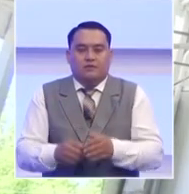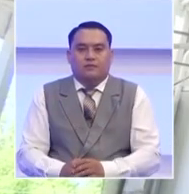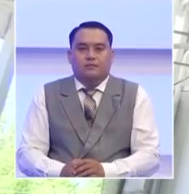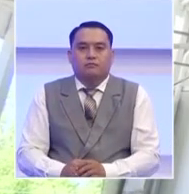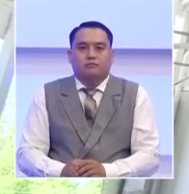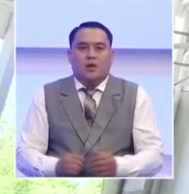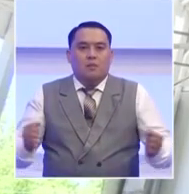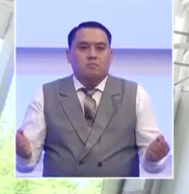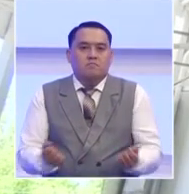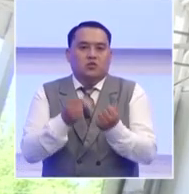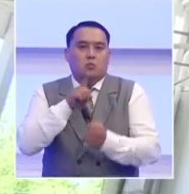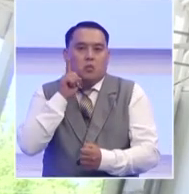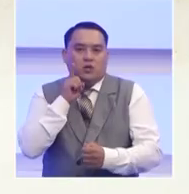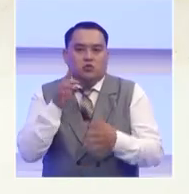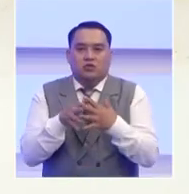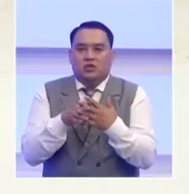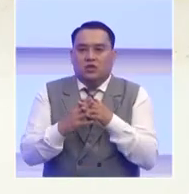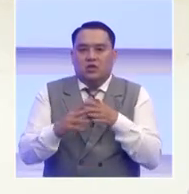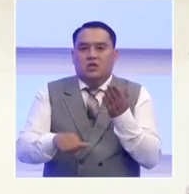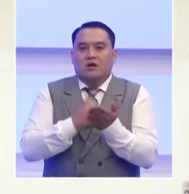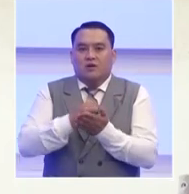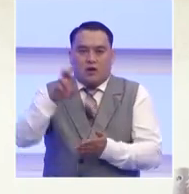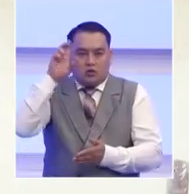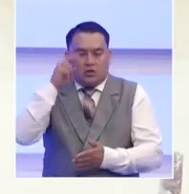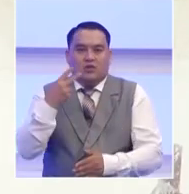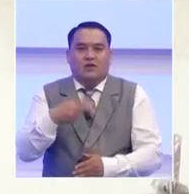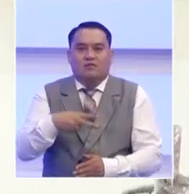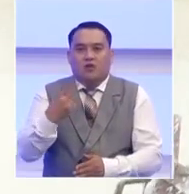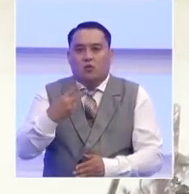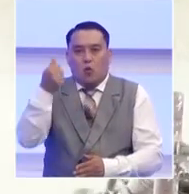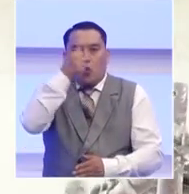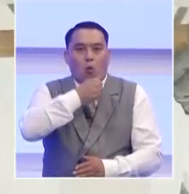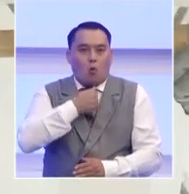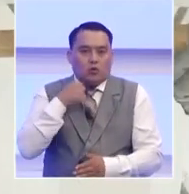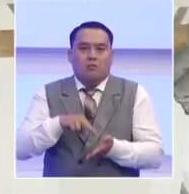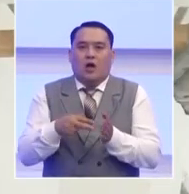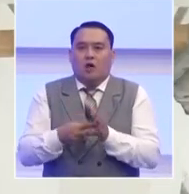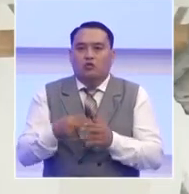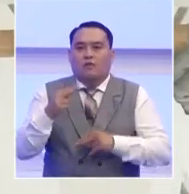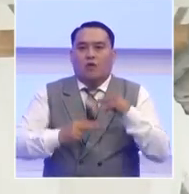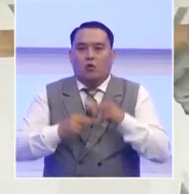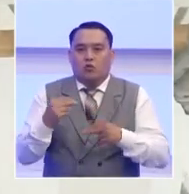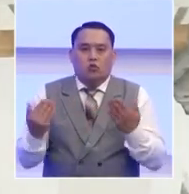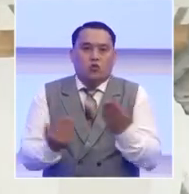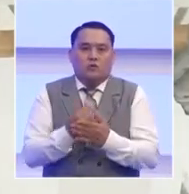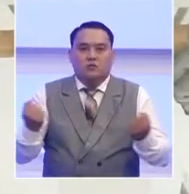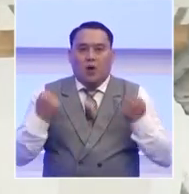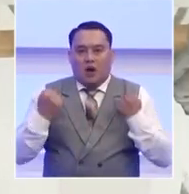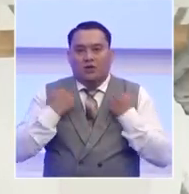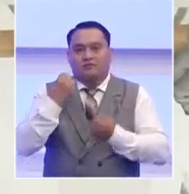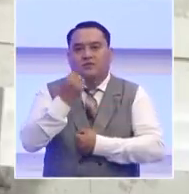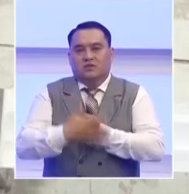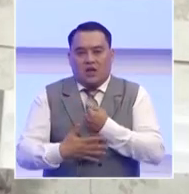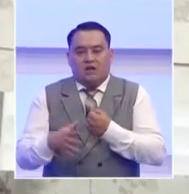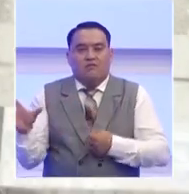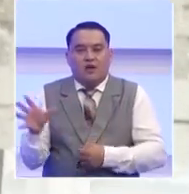Для поддержки молодежи на селе по поручению главы региона к 2022 году планируется возвести современные спортивные центры